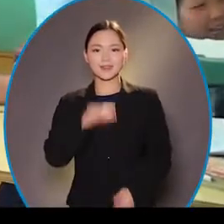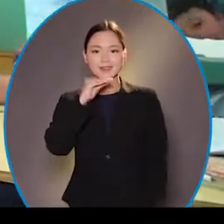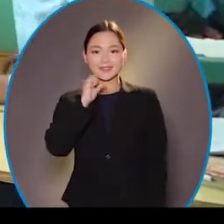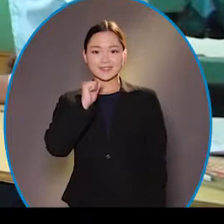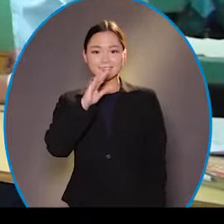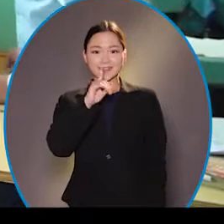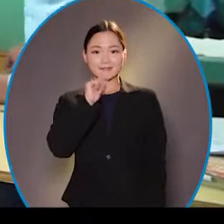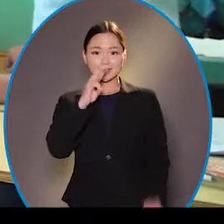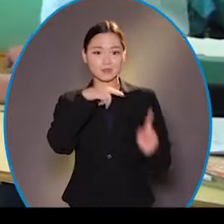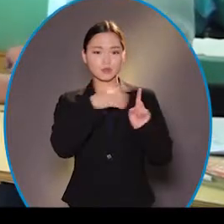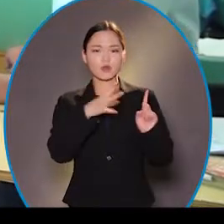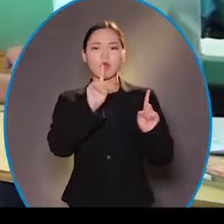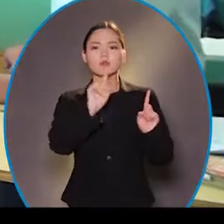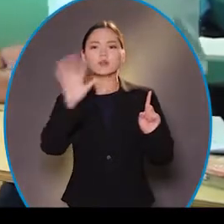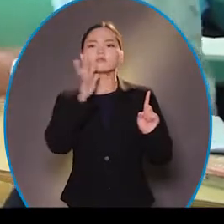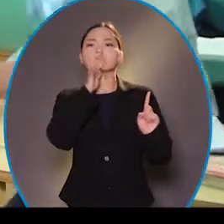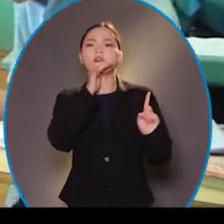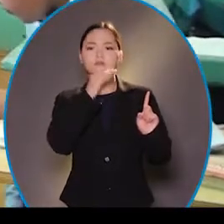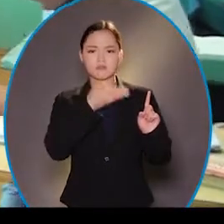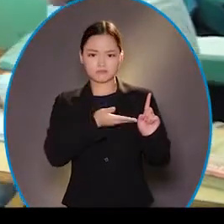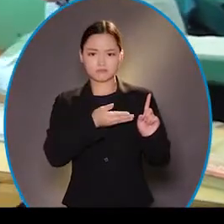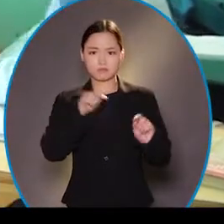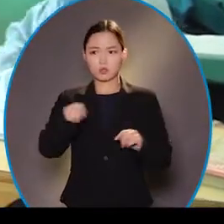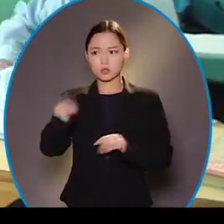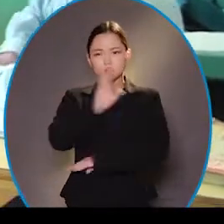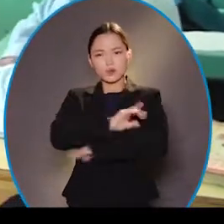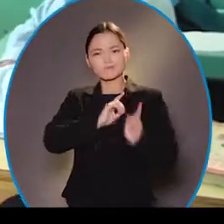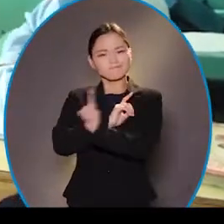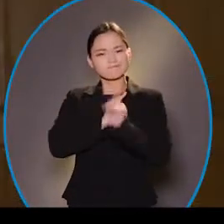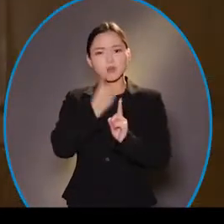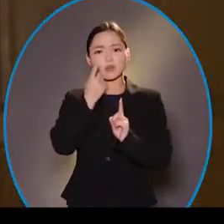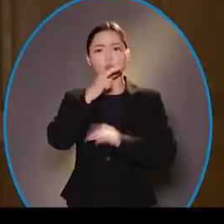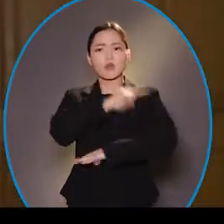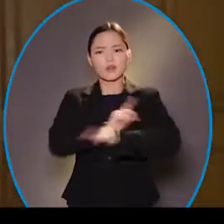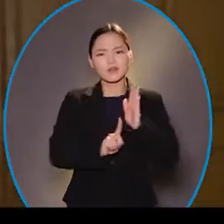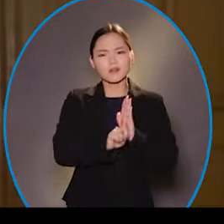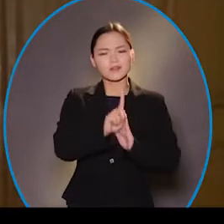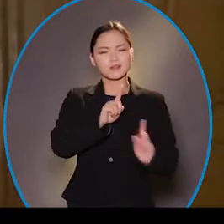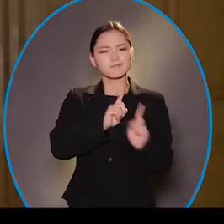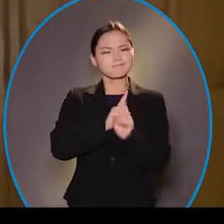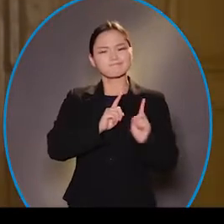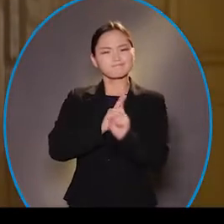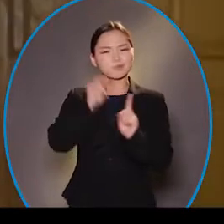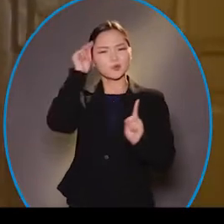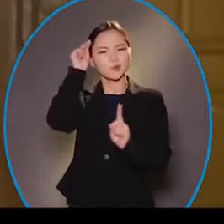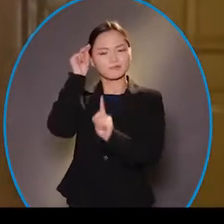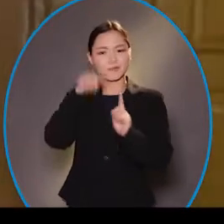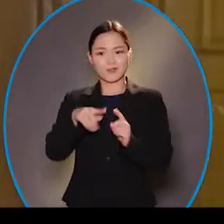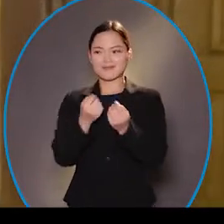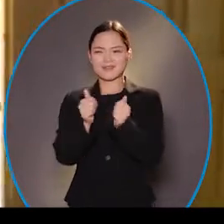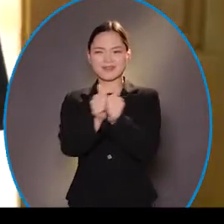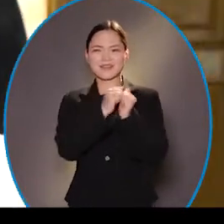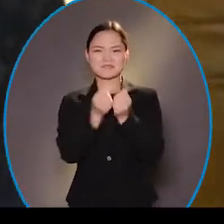Жавзан 15 настай. Энэ сургуульд 1-р ангиасаа эхлэн суралцсан болохоор одоо олон найз нөхөдтэй